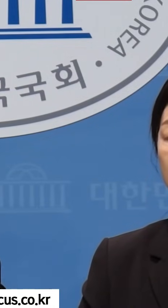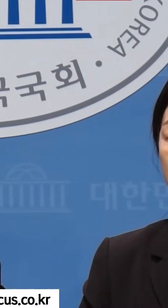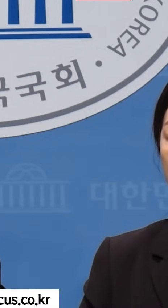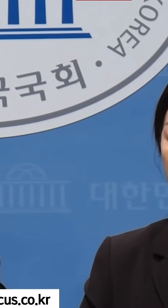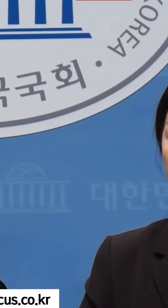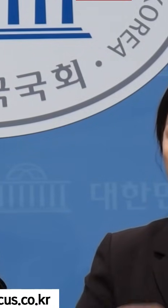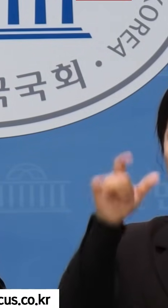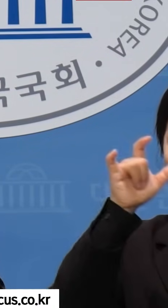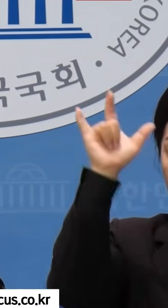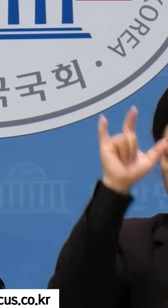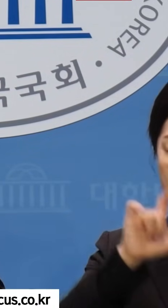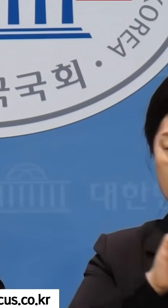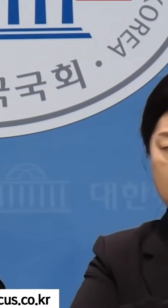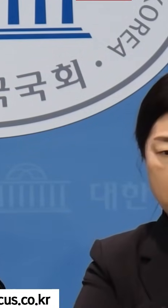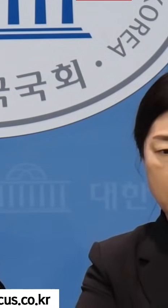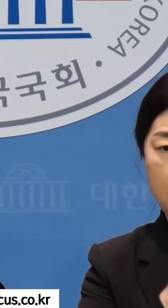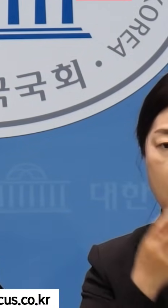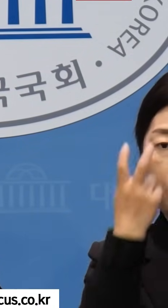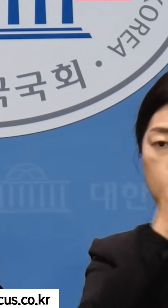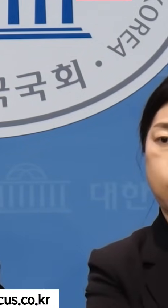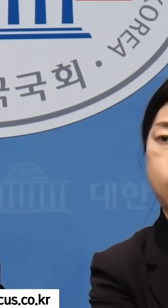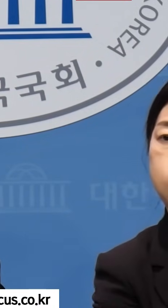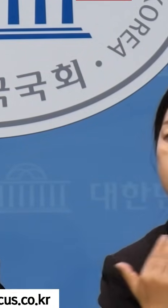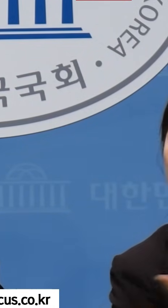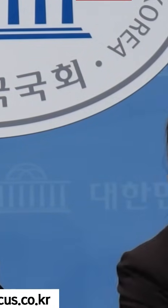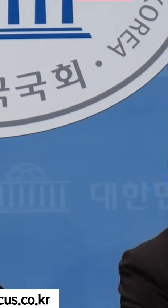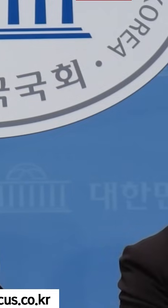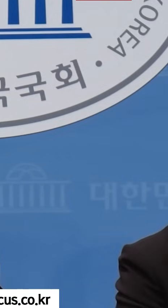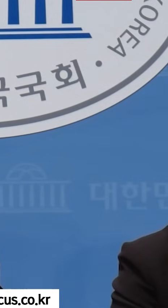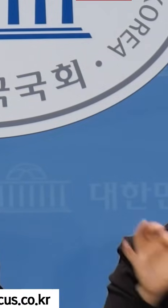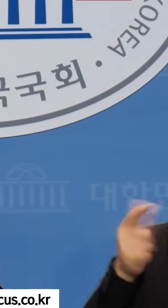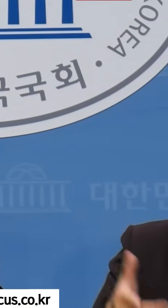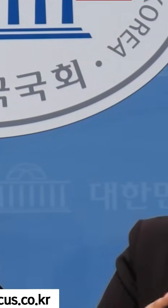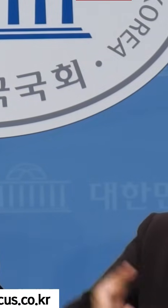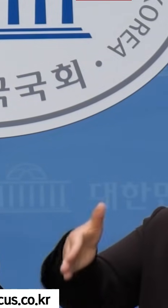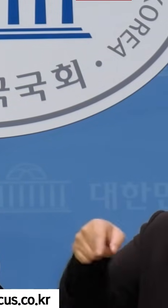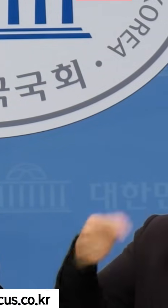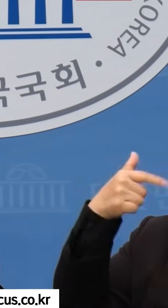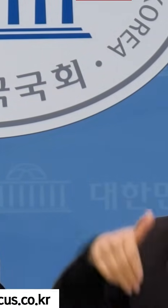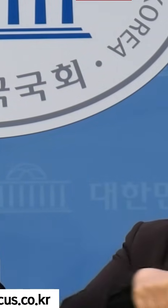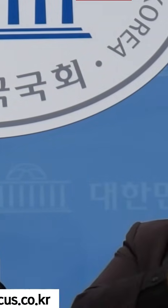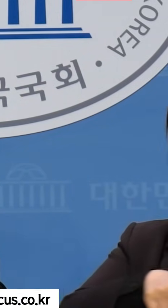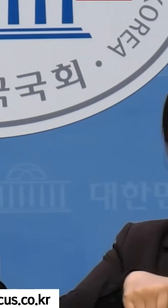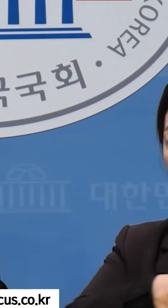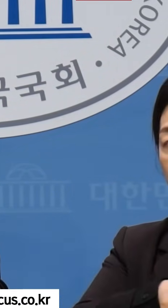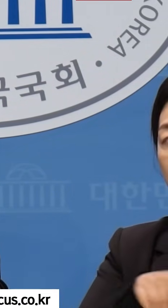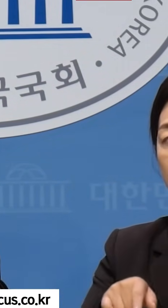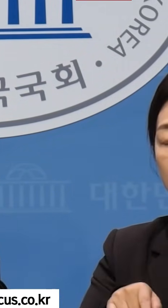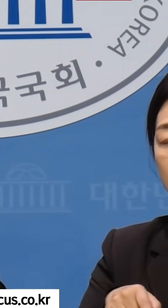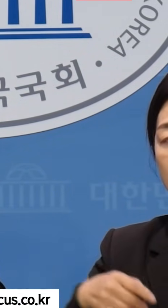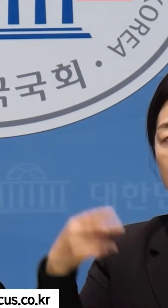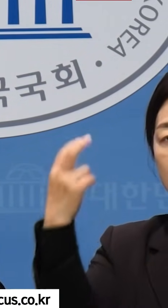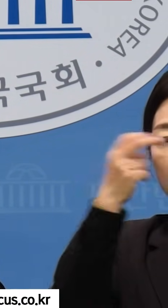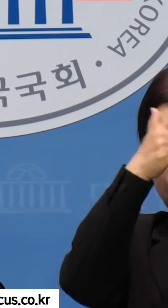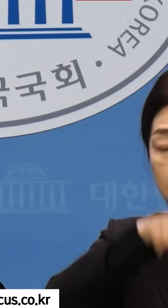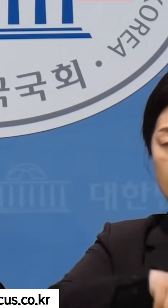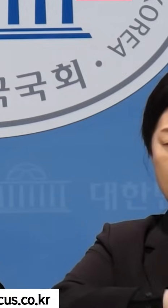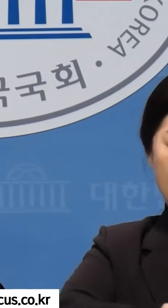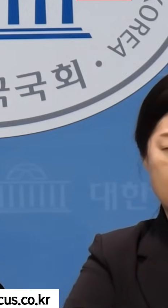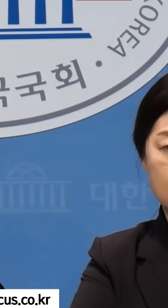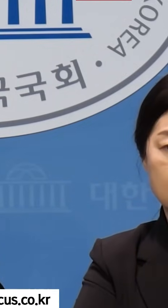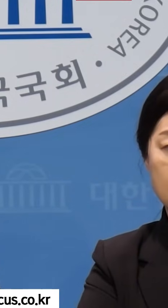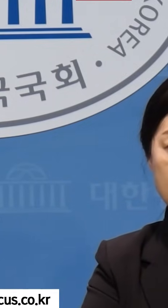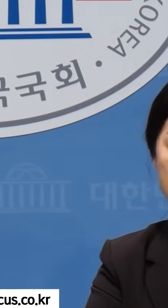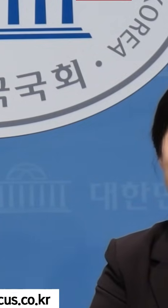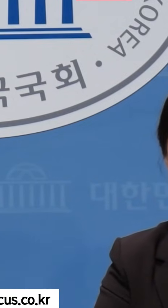최순실의 명예를 지켜주고 안민석을 찍어내겠다는 검찰의 억지 기소,